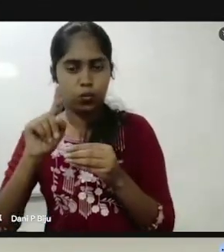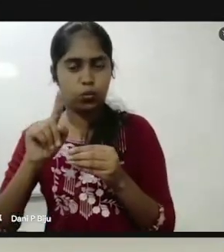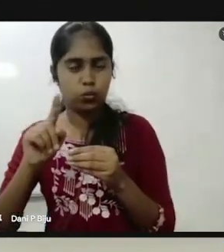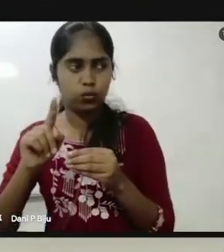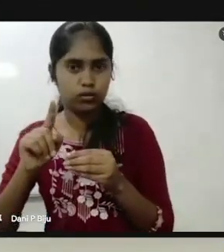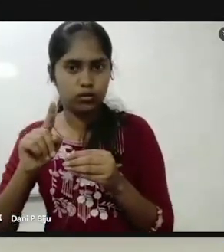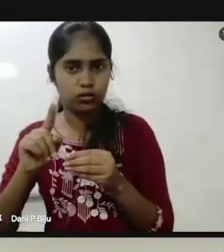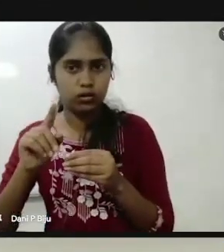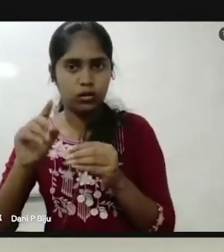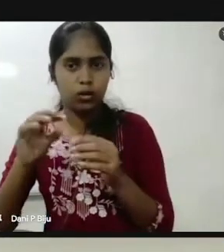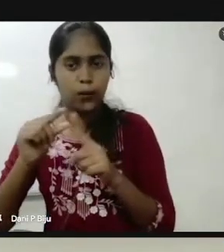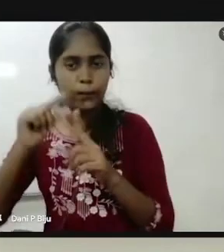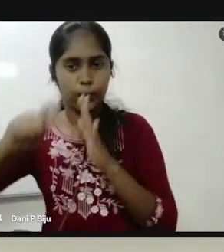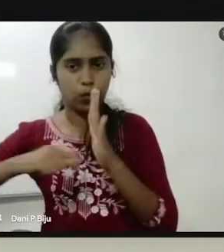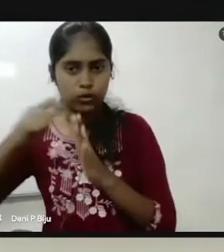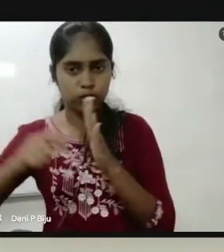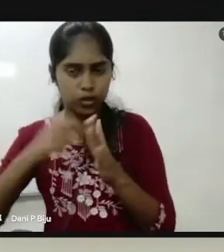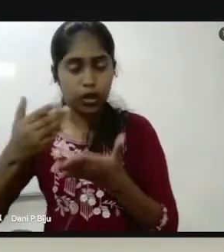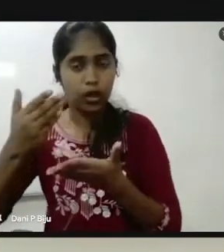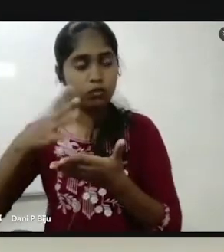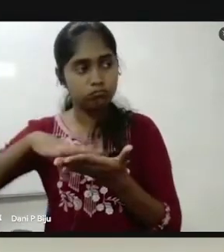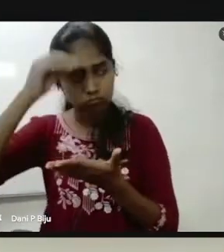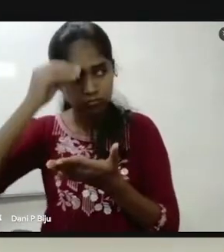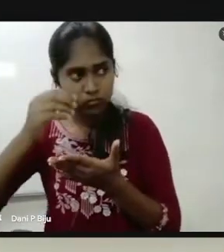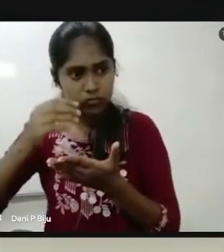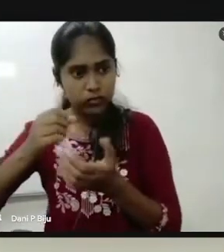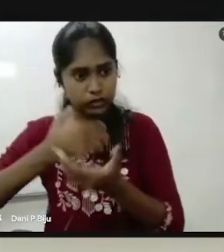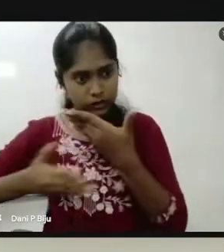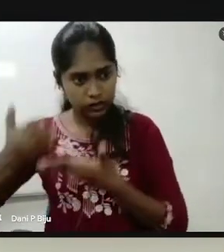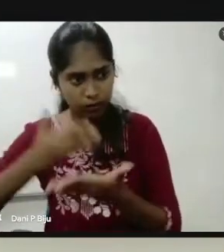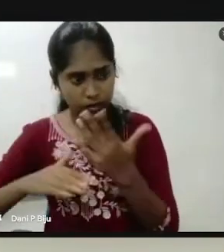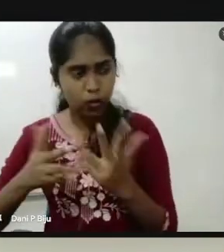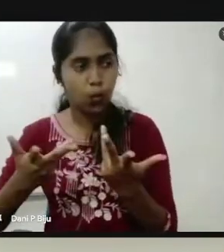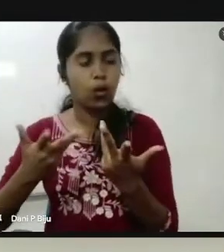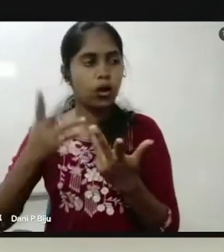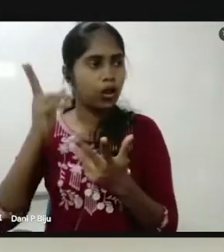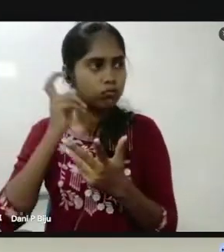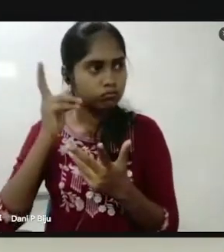ഈ ഡിസബിലിറ്റി ഉള്ള ലേണിംഗ് ഡിസബിലിറ്റി അല്ലെ ഹിയറിംഗ് ഡിസബിലിറ്റി ഉള്ളവർക്ക്